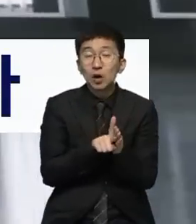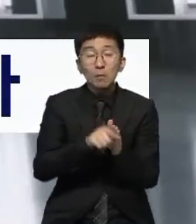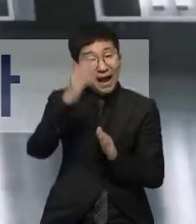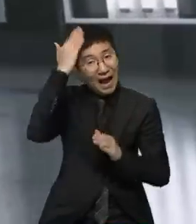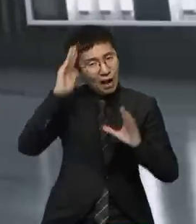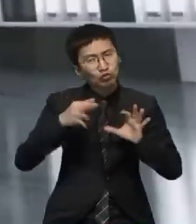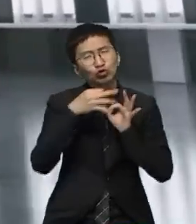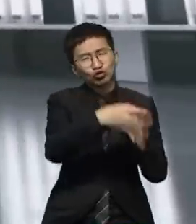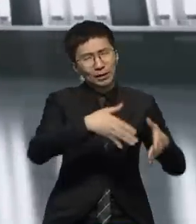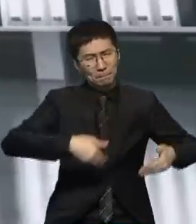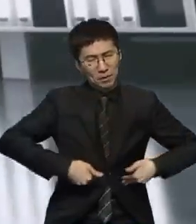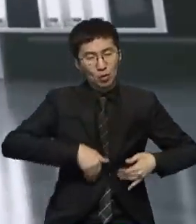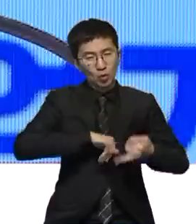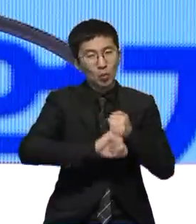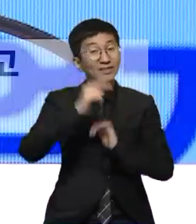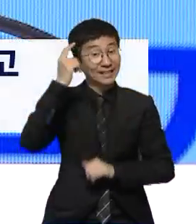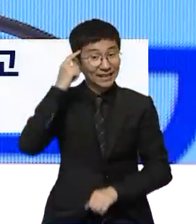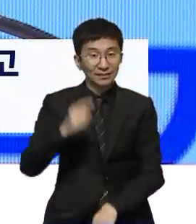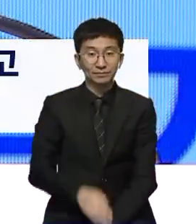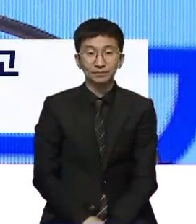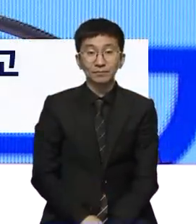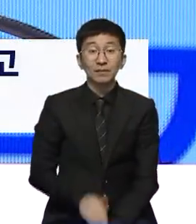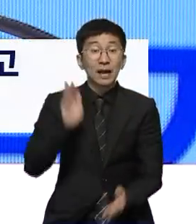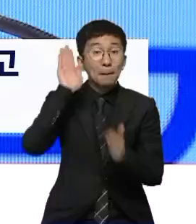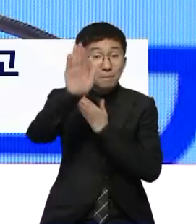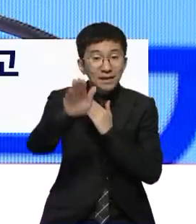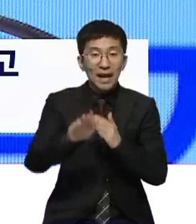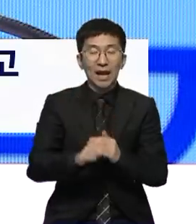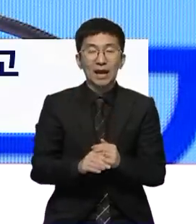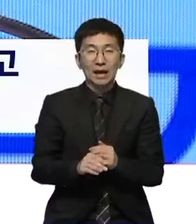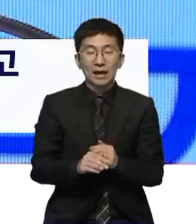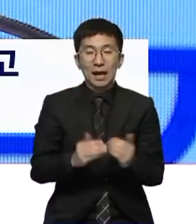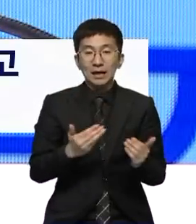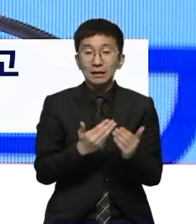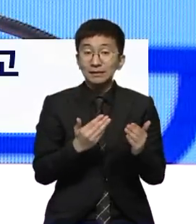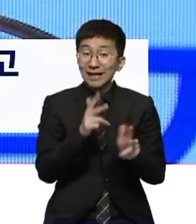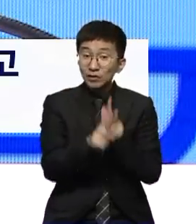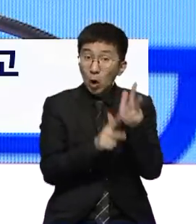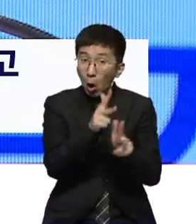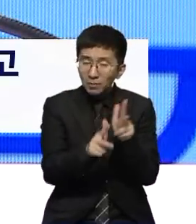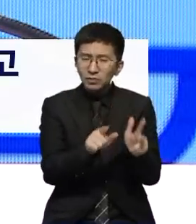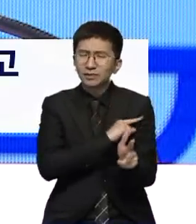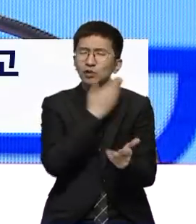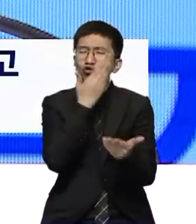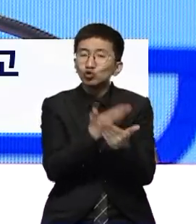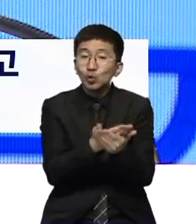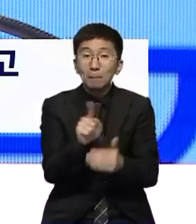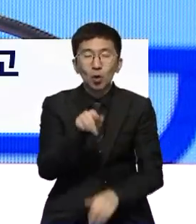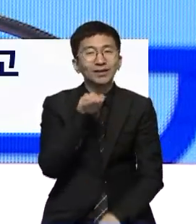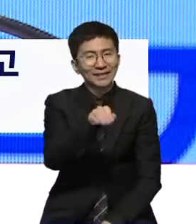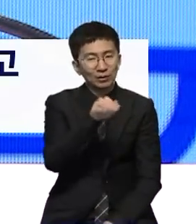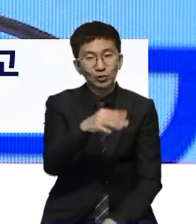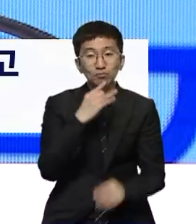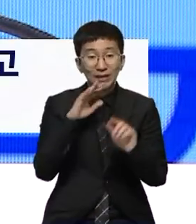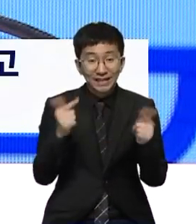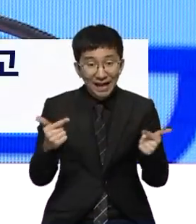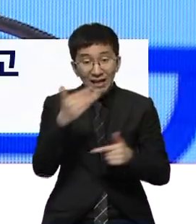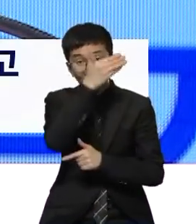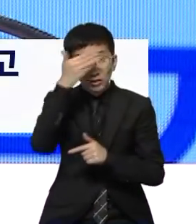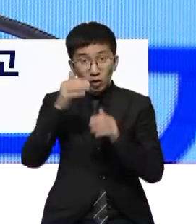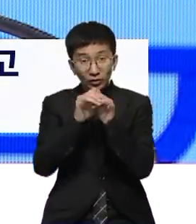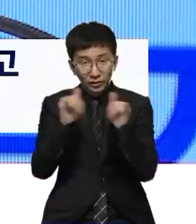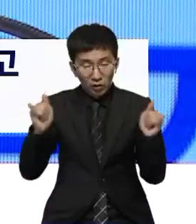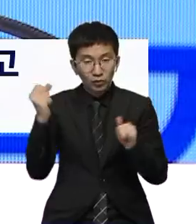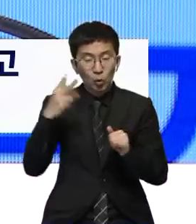필요하다는 설명입니다. 미래 모빌리티 산업으로의 전환기를 맞은 자동차 산업 생태계를 강화하고 청년 및